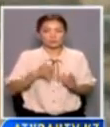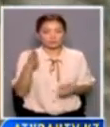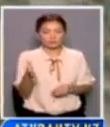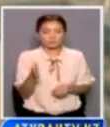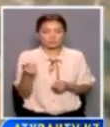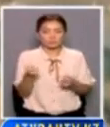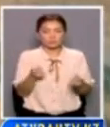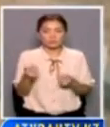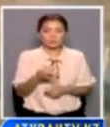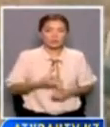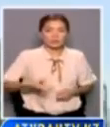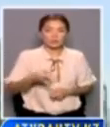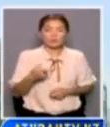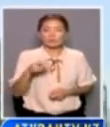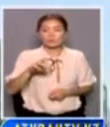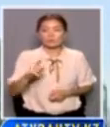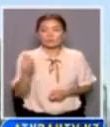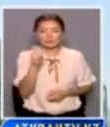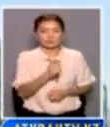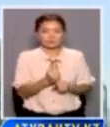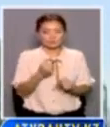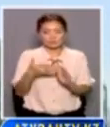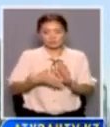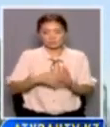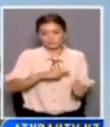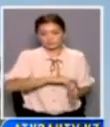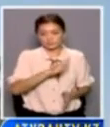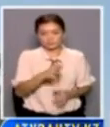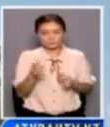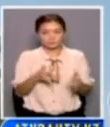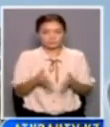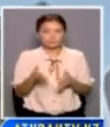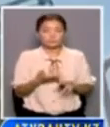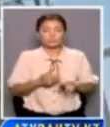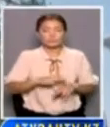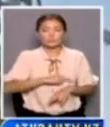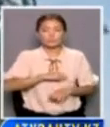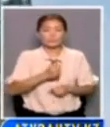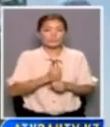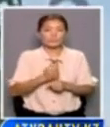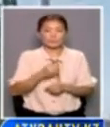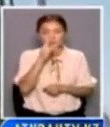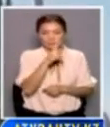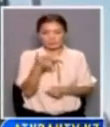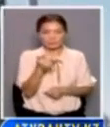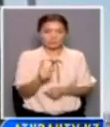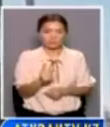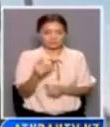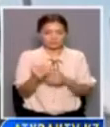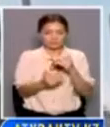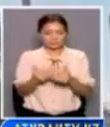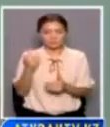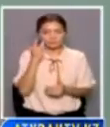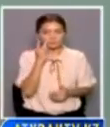направлена на проведение региональных геолого-физических исследований, определение потенциальных перспектив нефтегазоносности,